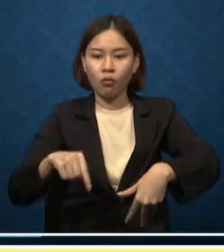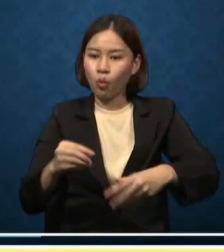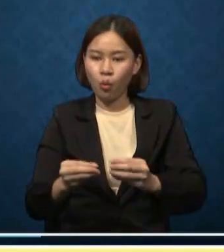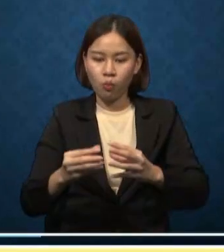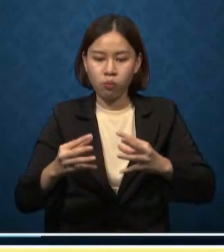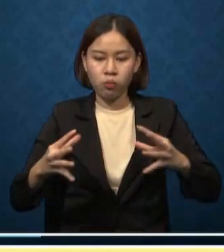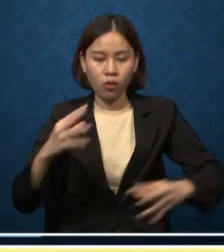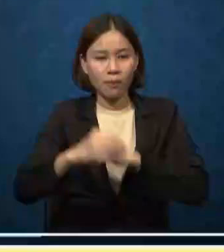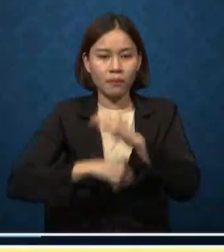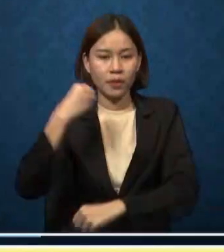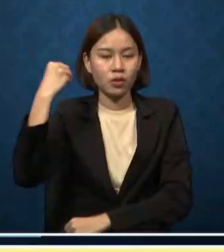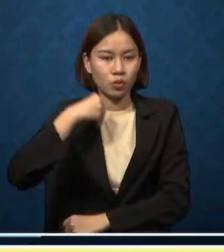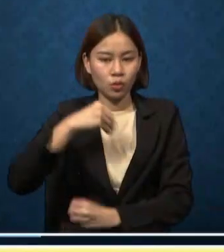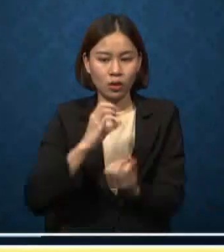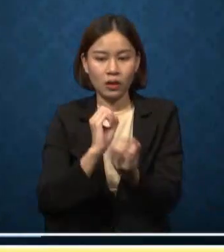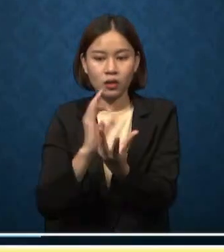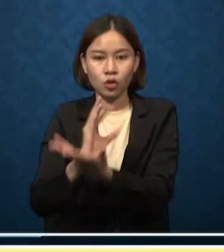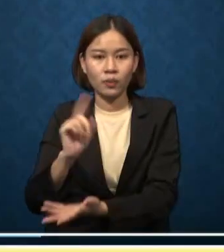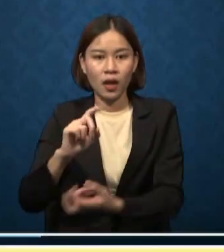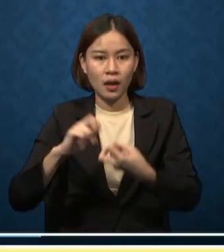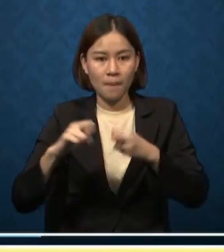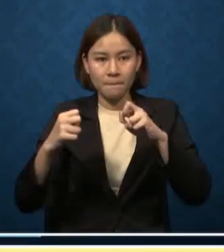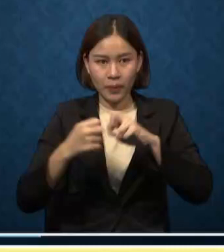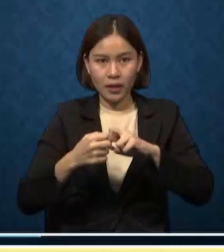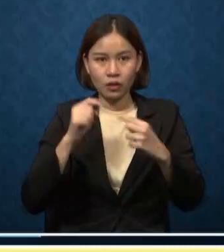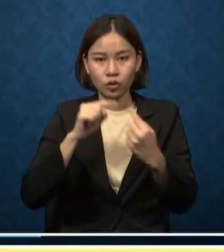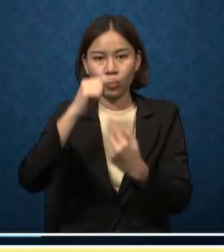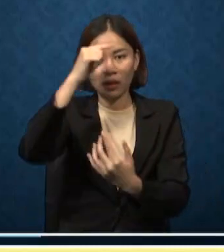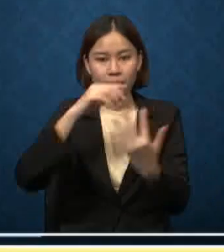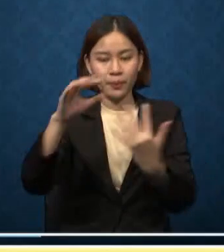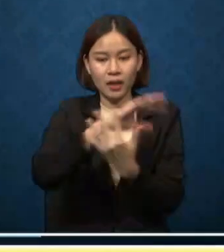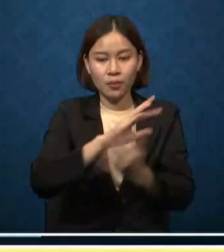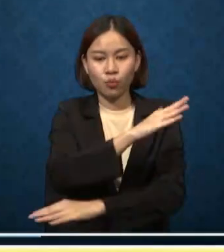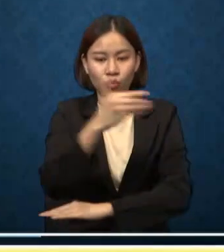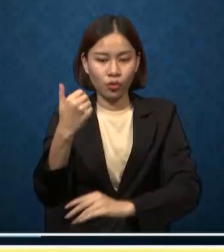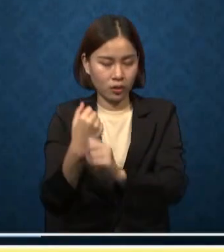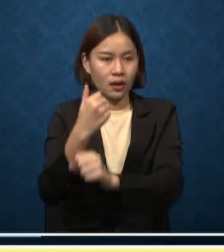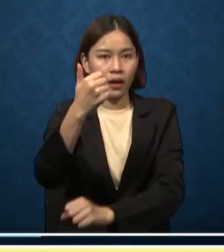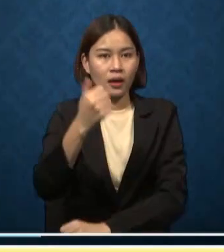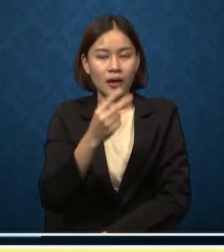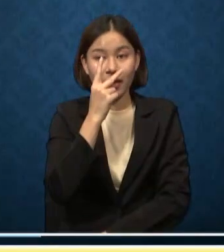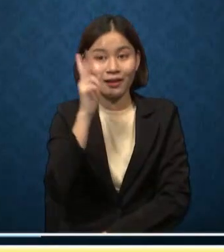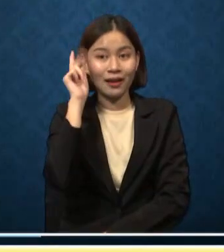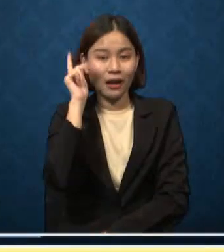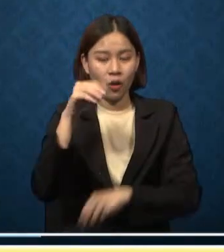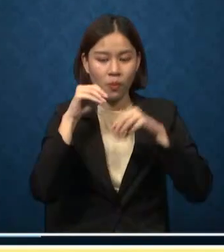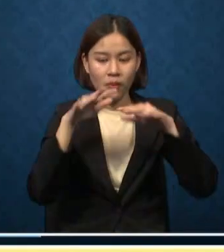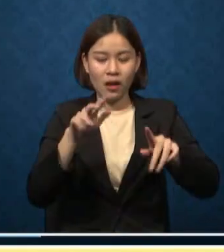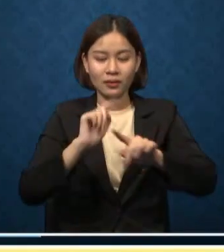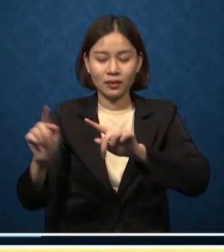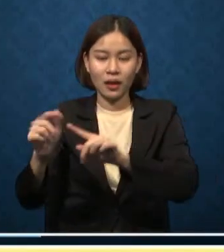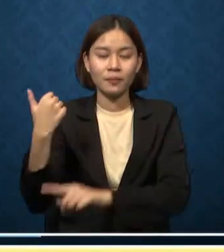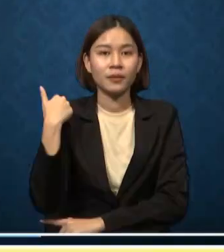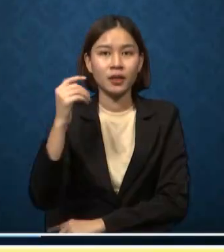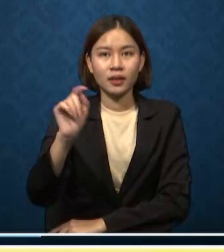ปีจะส่งผลกระทบให้มีปัญหาในระดับชาติได้ค่ะตามที่ได้เห็นข่าวต่างๆนะคะจะพบว่